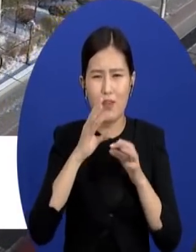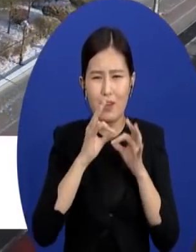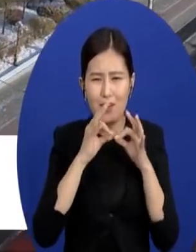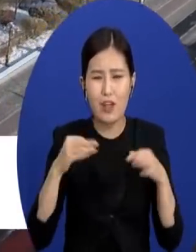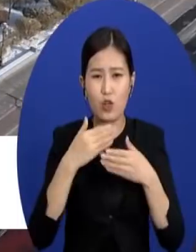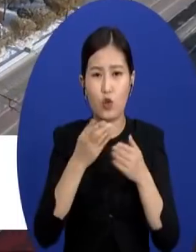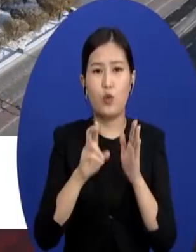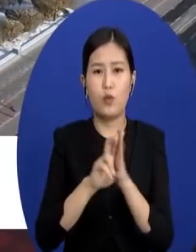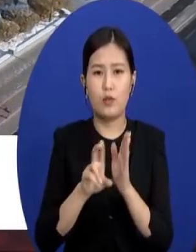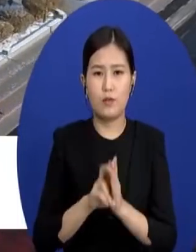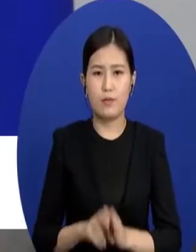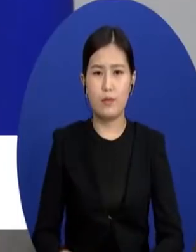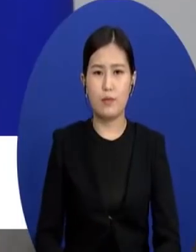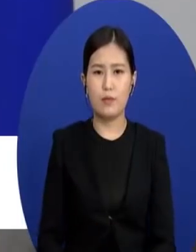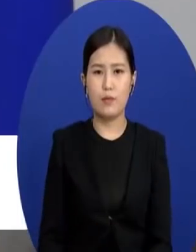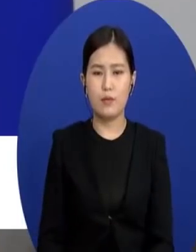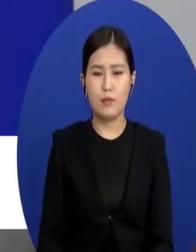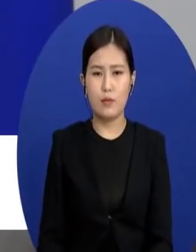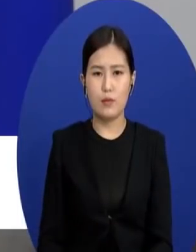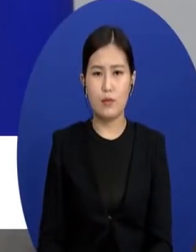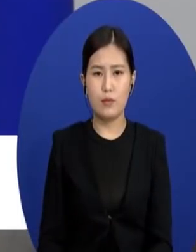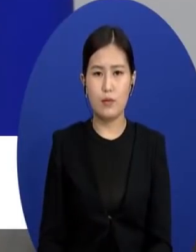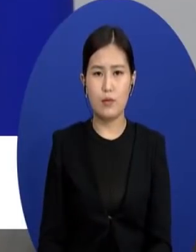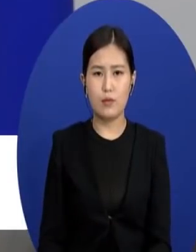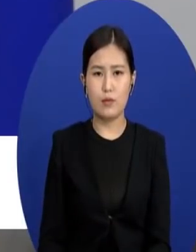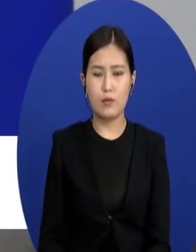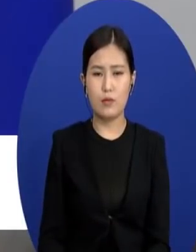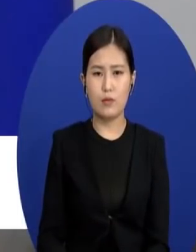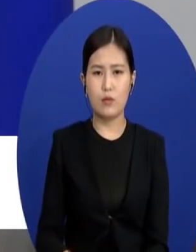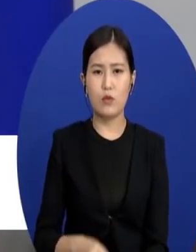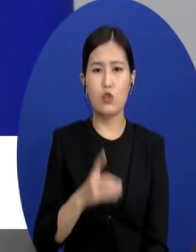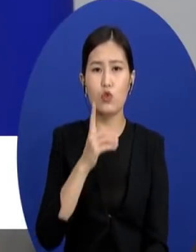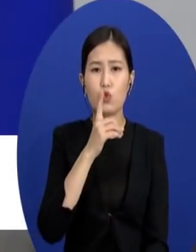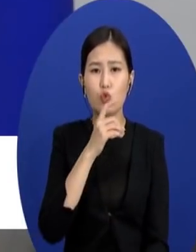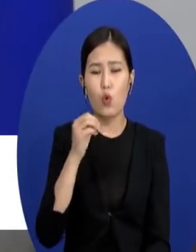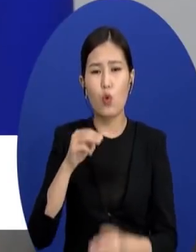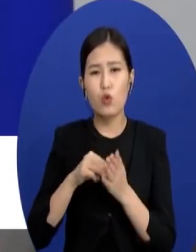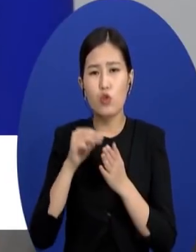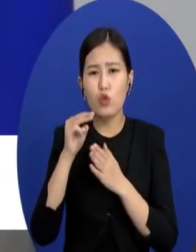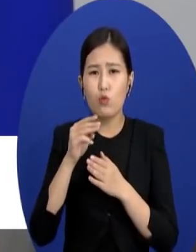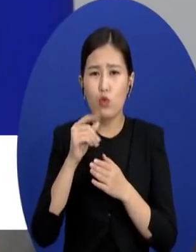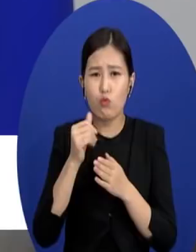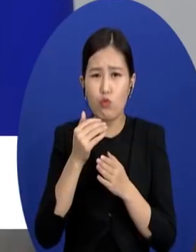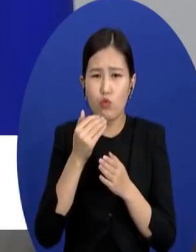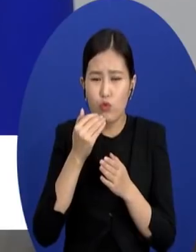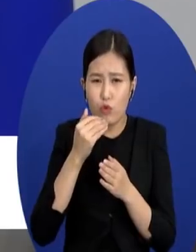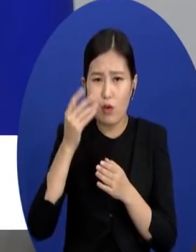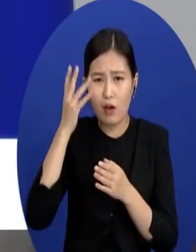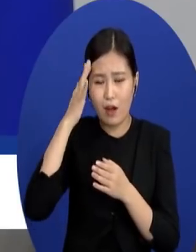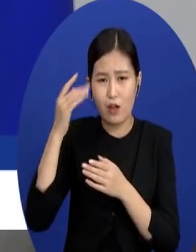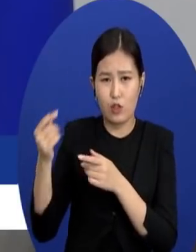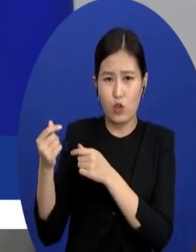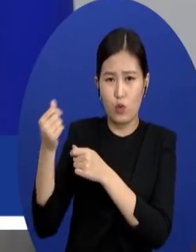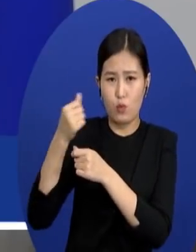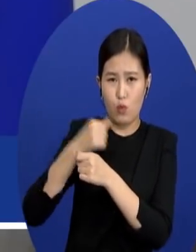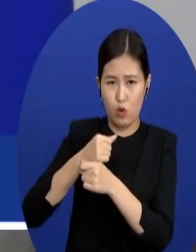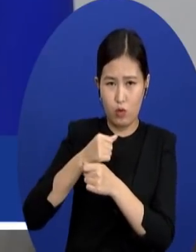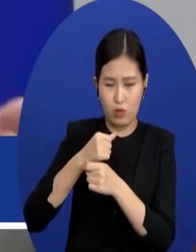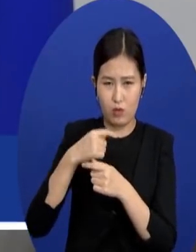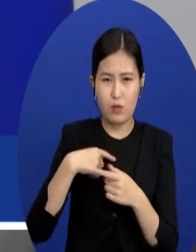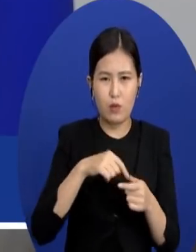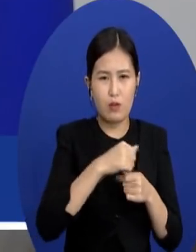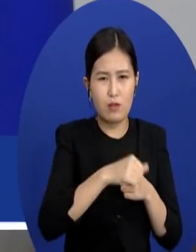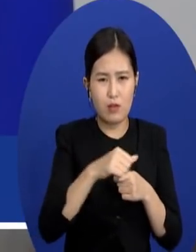гинэ. Одоо бидэнд цөөхөн байгаа 100 орчим тэрбум төгрөгийн хөрөнгө оруулалтын ихэнх нь одоо зам засвар болон